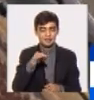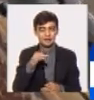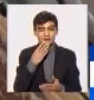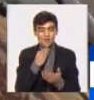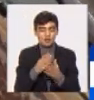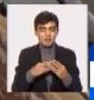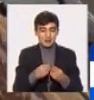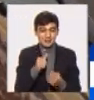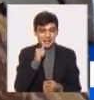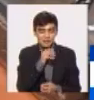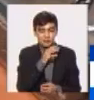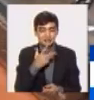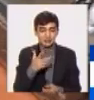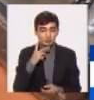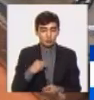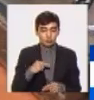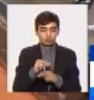секретами со своими 3 дочерьми.